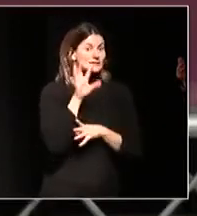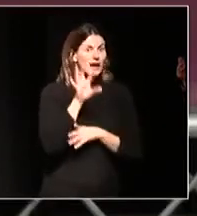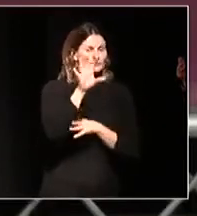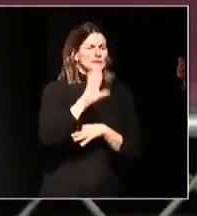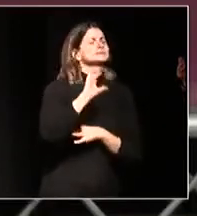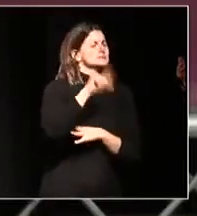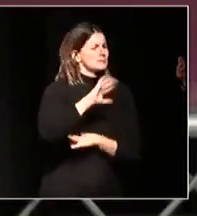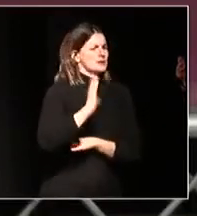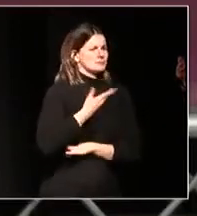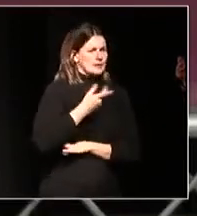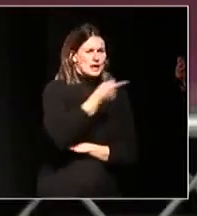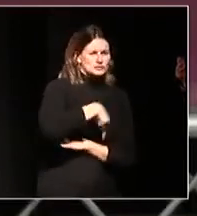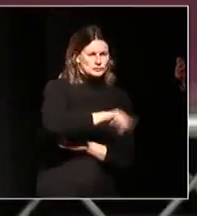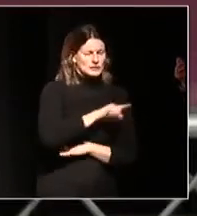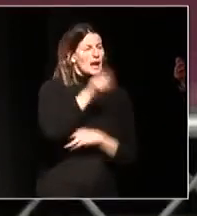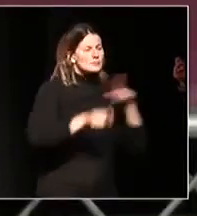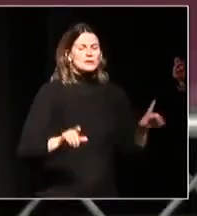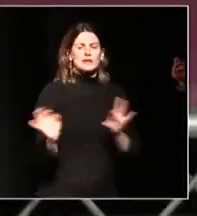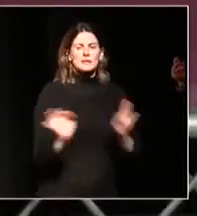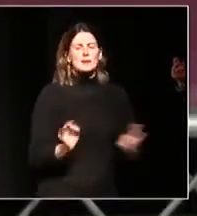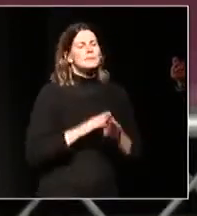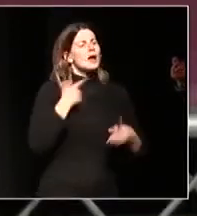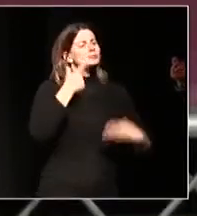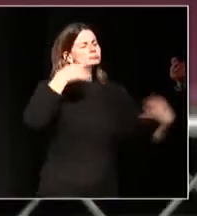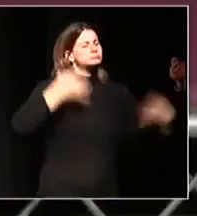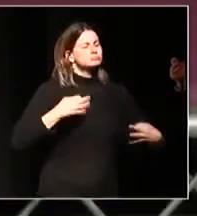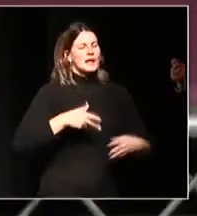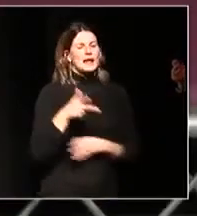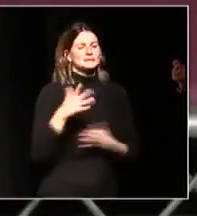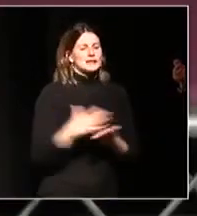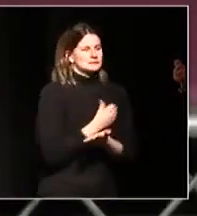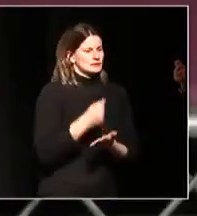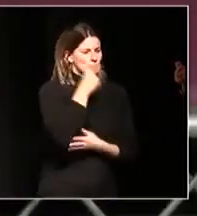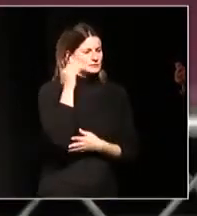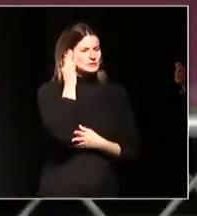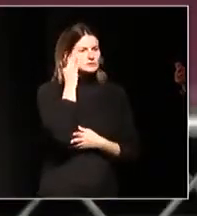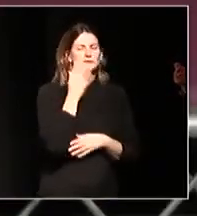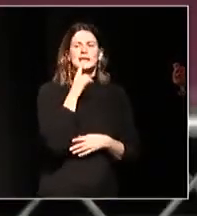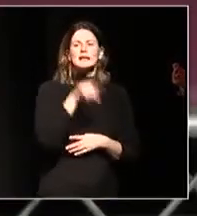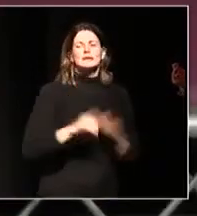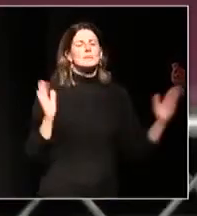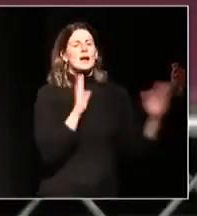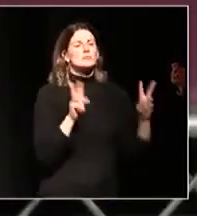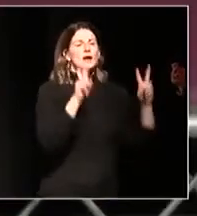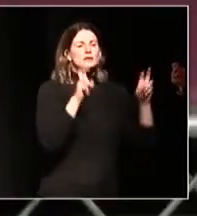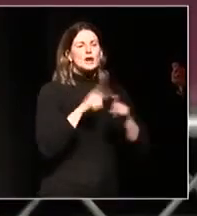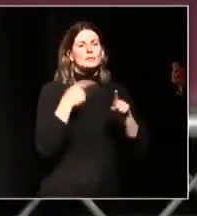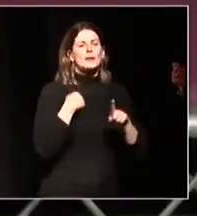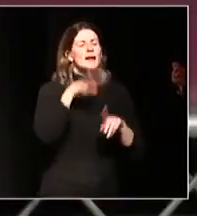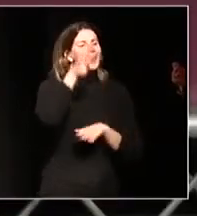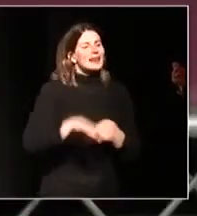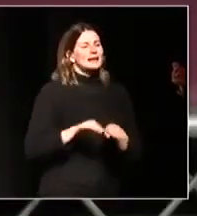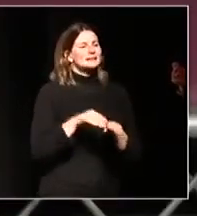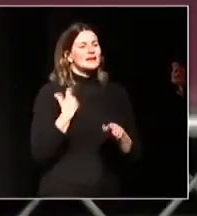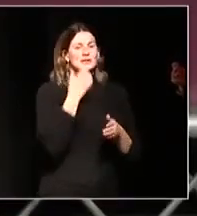passat a nosaltres. Gent preparada també per garantir els drets de tots i de totes. Un nou temps per deixar enrere la Catalunya